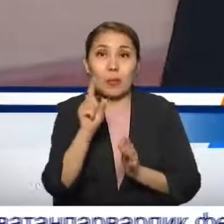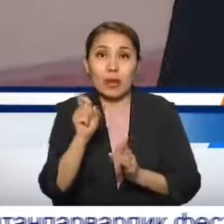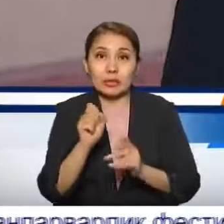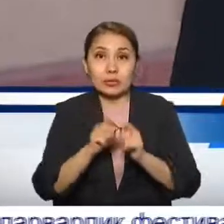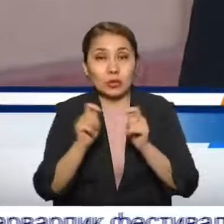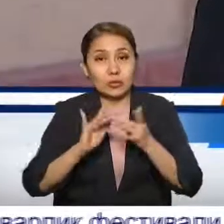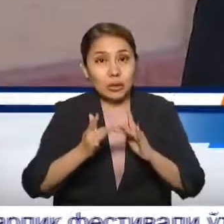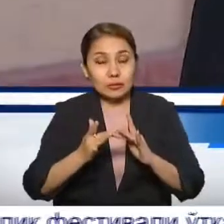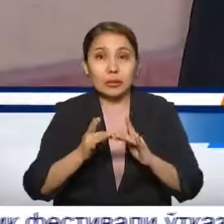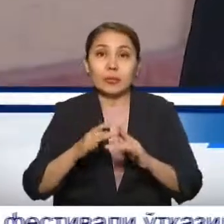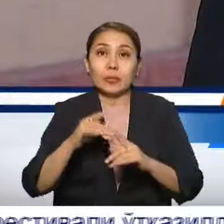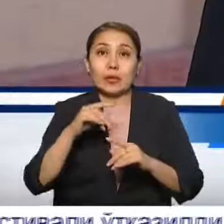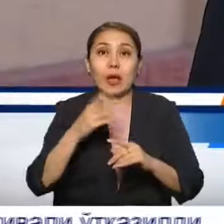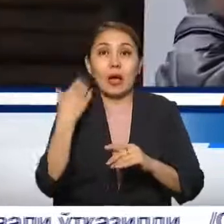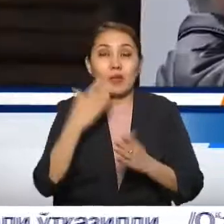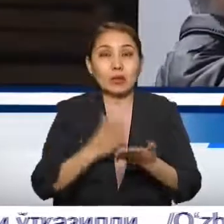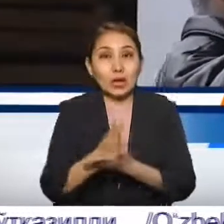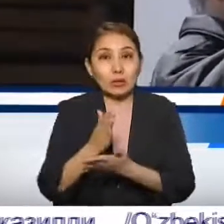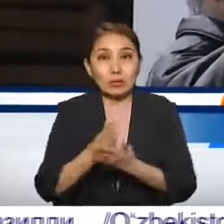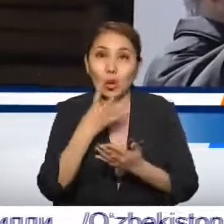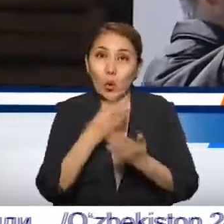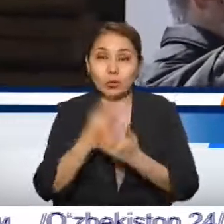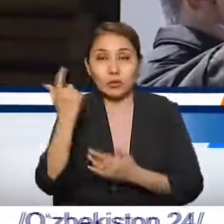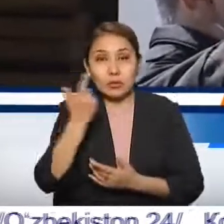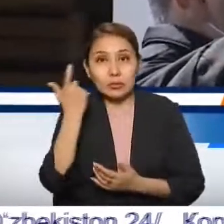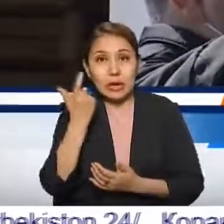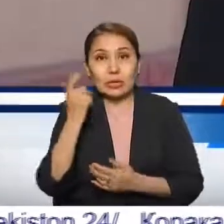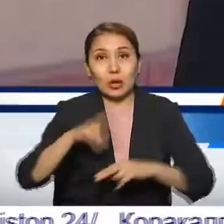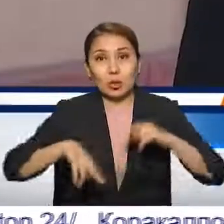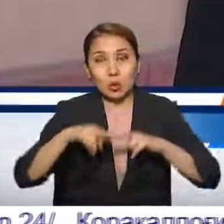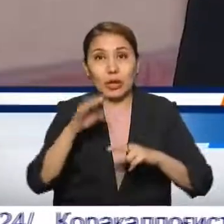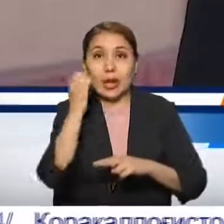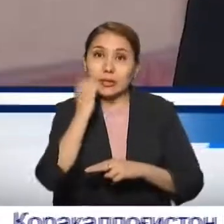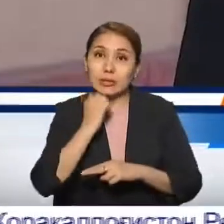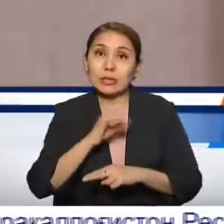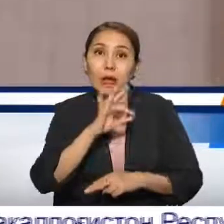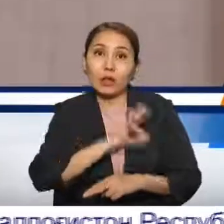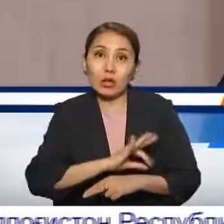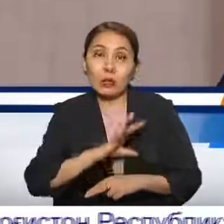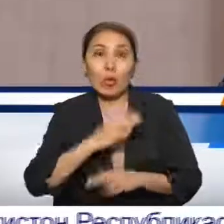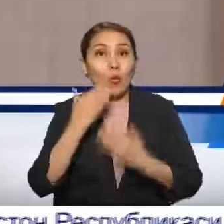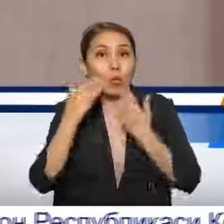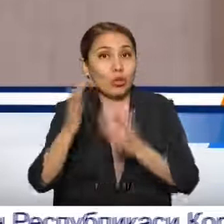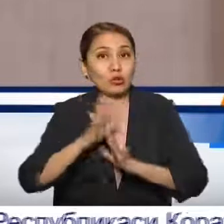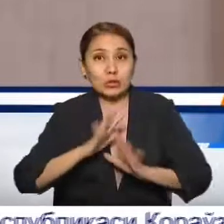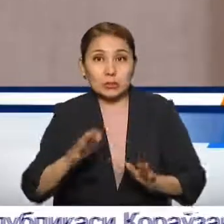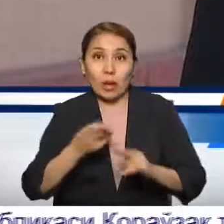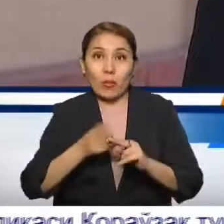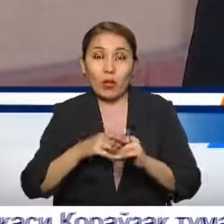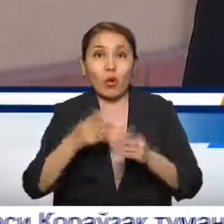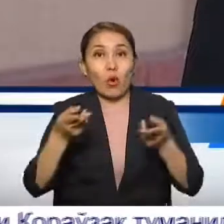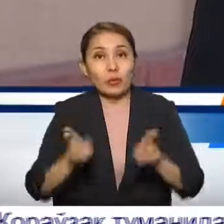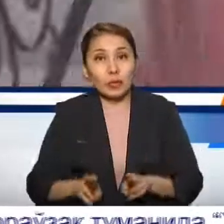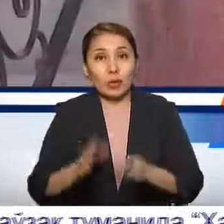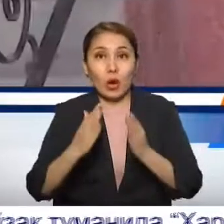avvalgi xatlovlarda e'tibormagan joylarimizda o'z bosimchalik bilan qurilgan, eskidan foydalanib kelgan, murojaat qilmagan, o'sha aksiyadan qolib ketgan